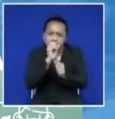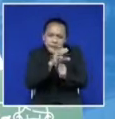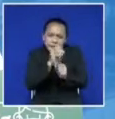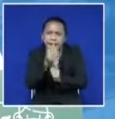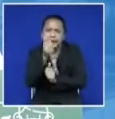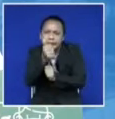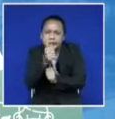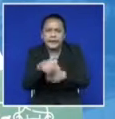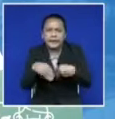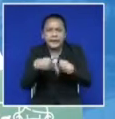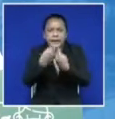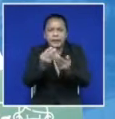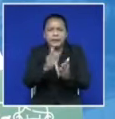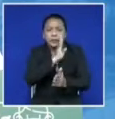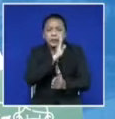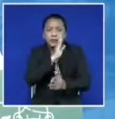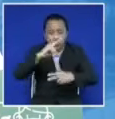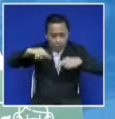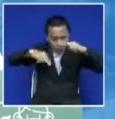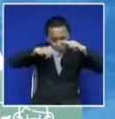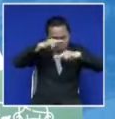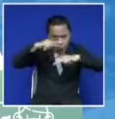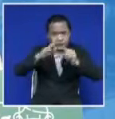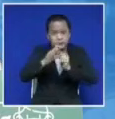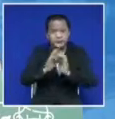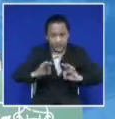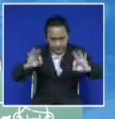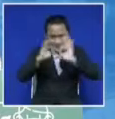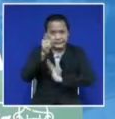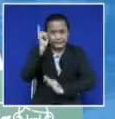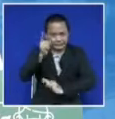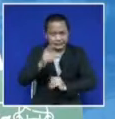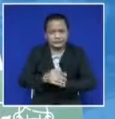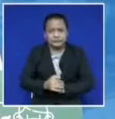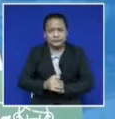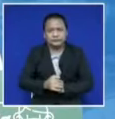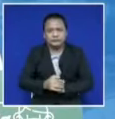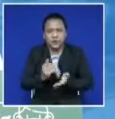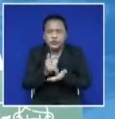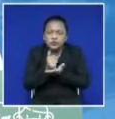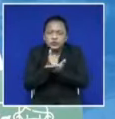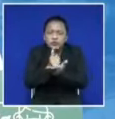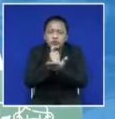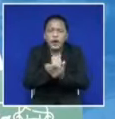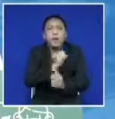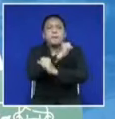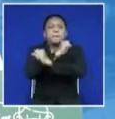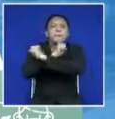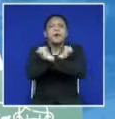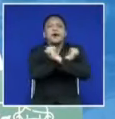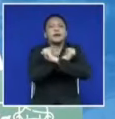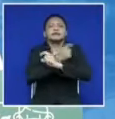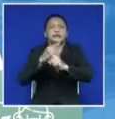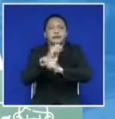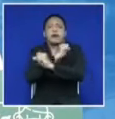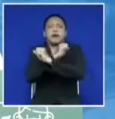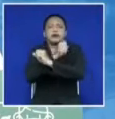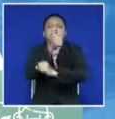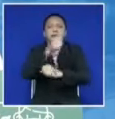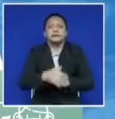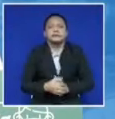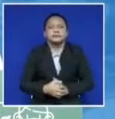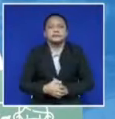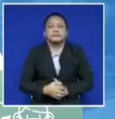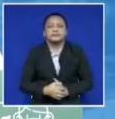แล้วก็ได้รับอาจจะได้รับการตรวจในเมื่อจำเป็นนะครับอันนี้ก็จะเป็นการที่จะช่วยป้องกันอะไรต่างๆนี้ได้นะครับ